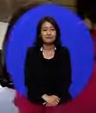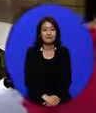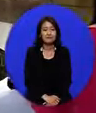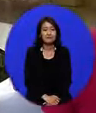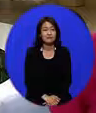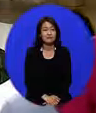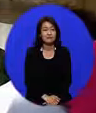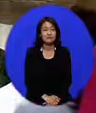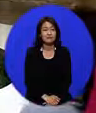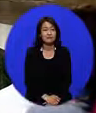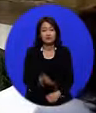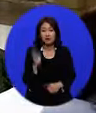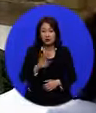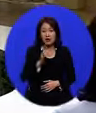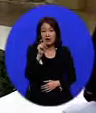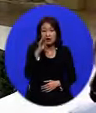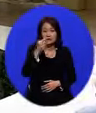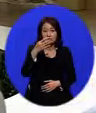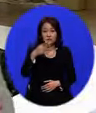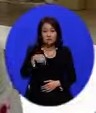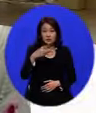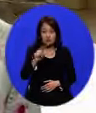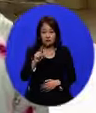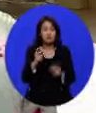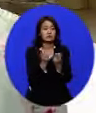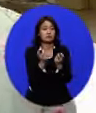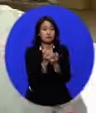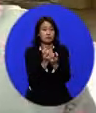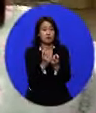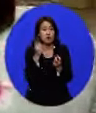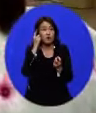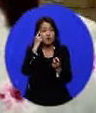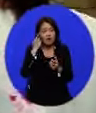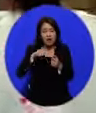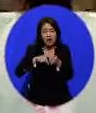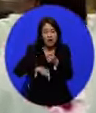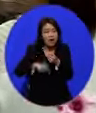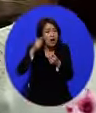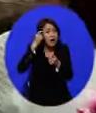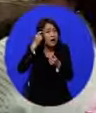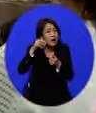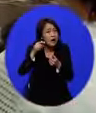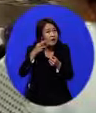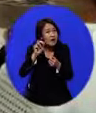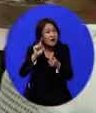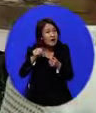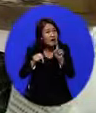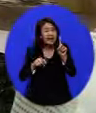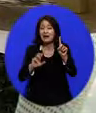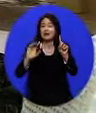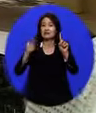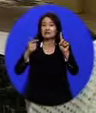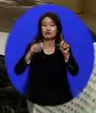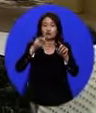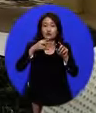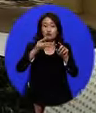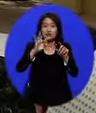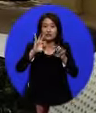그런데 이게요. 하브르타도요. 방법이에요. 심오한 철학이 있는 게 아니에요. 저희는 그리고 유대인들의